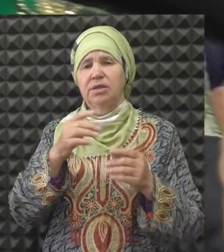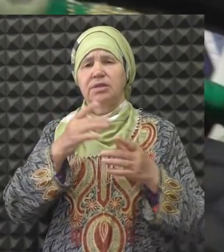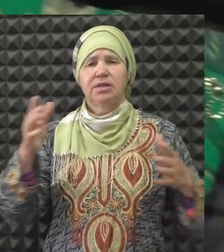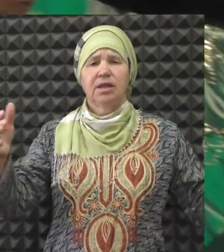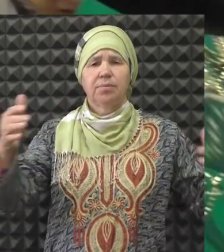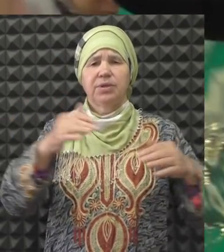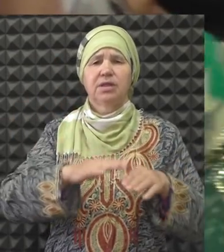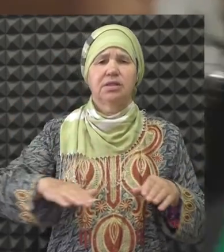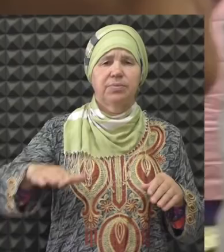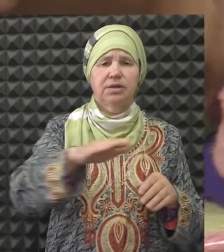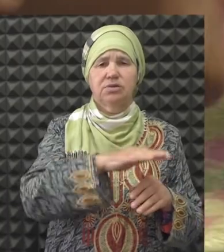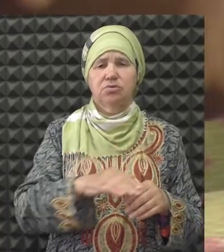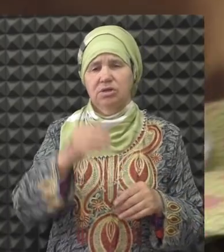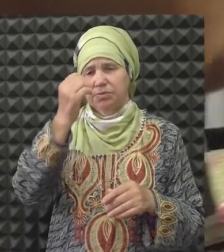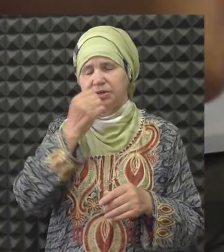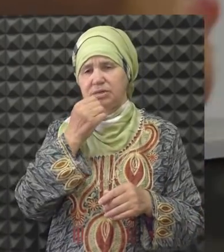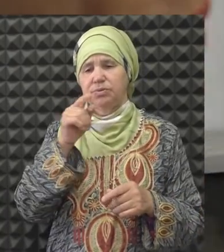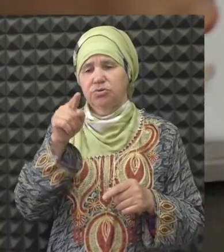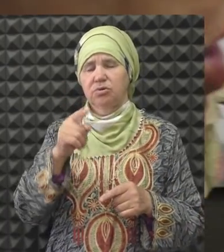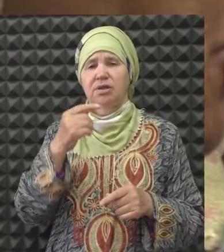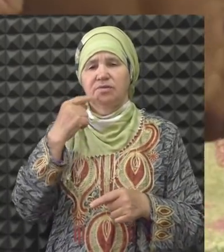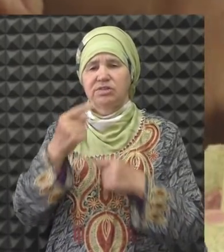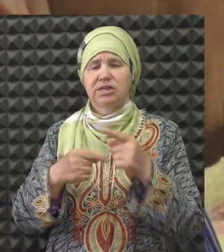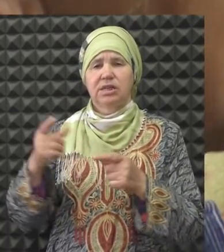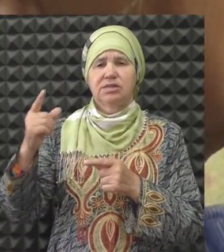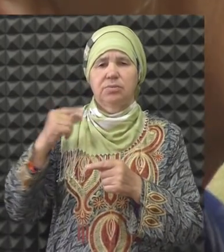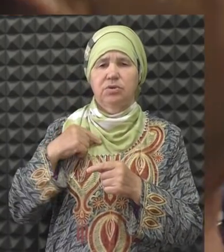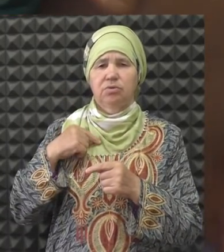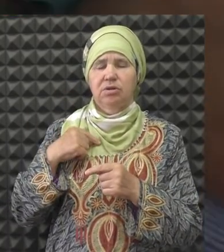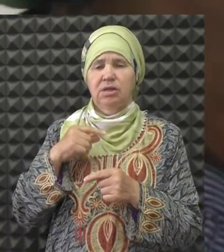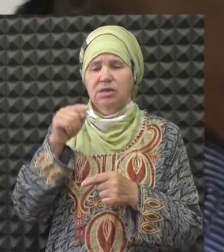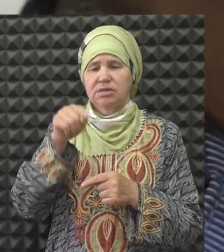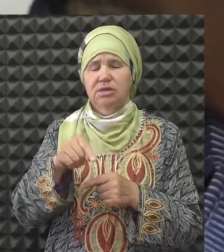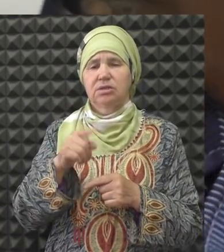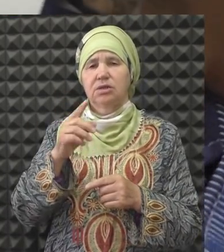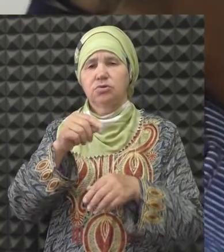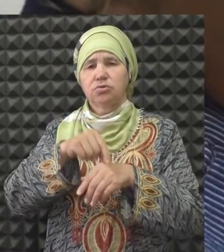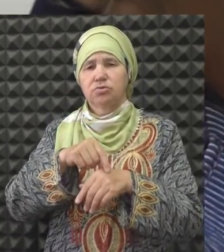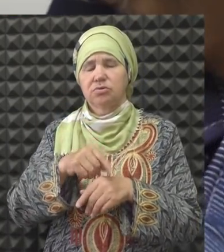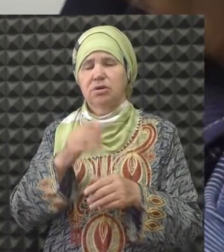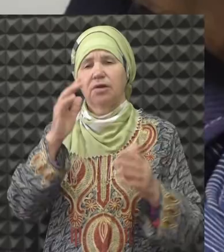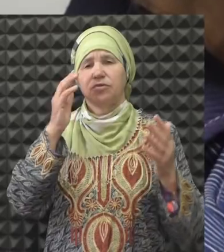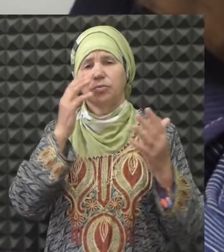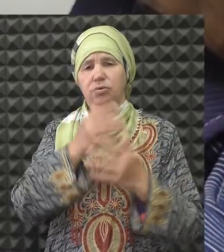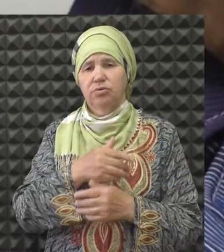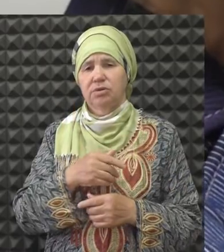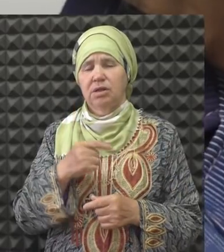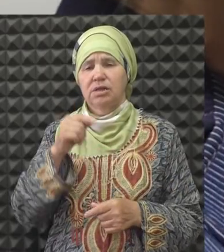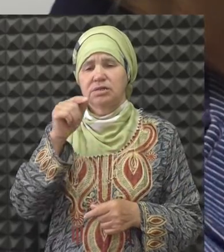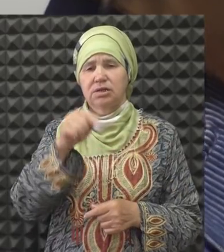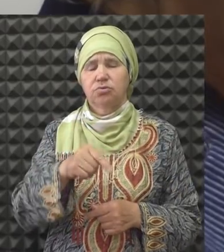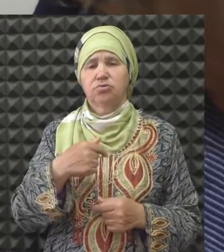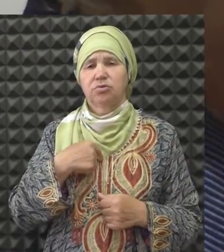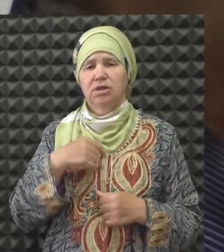за необъятные просторы. Спасибо, что всегда со мной, за трепет чувств и за